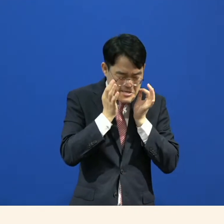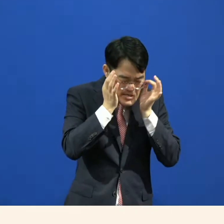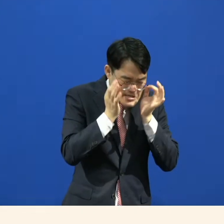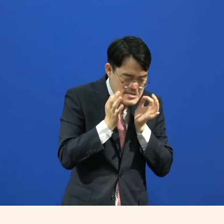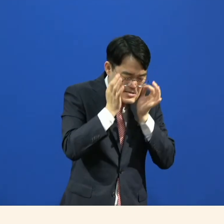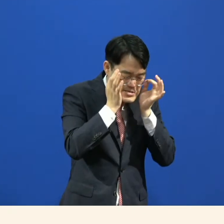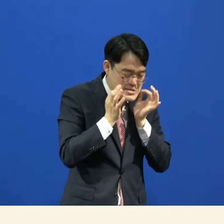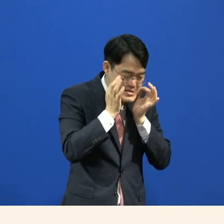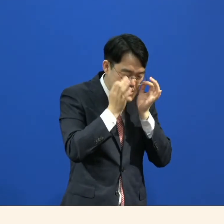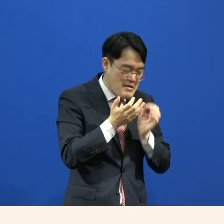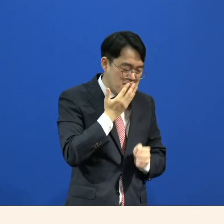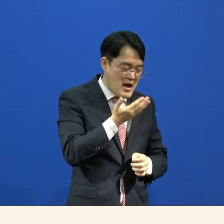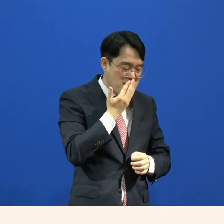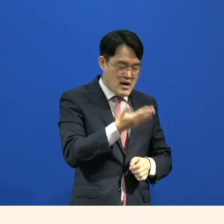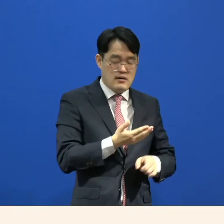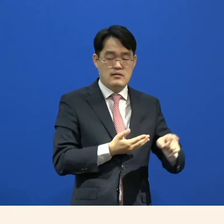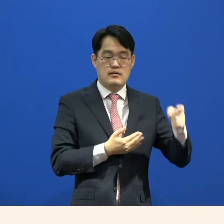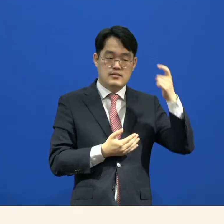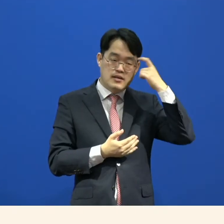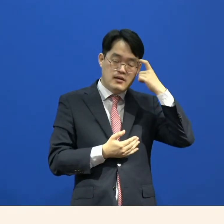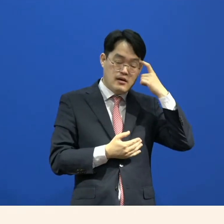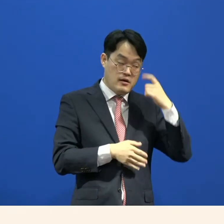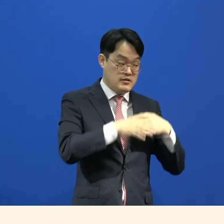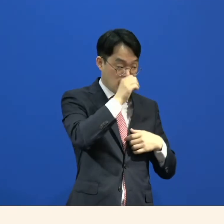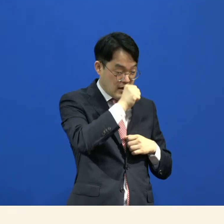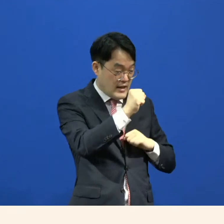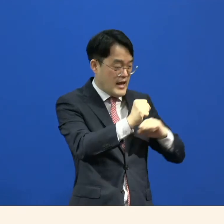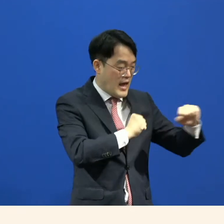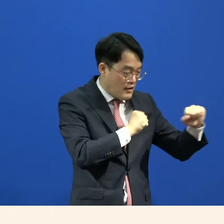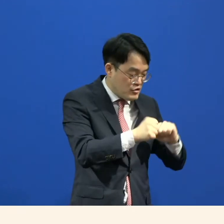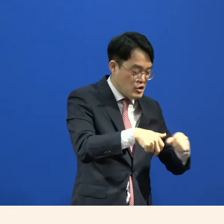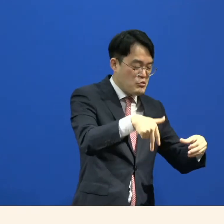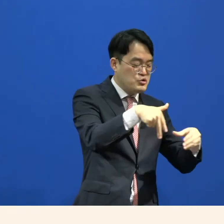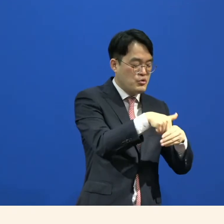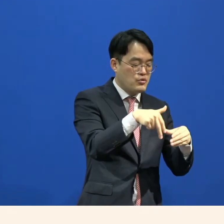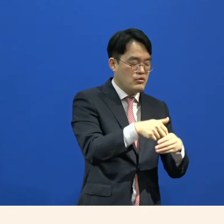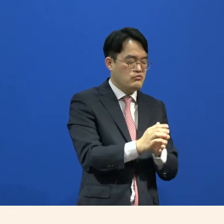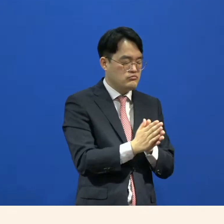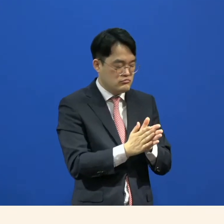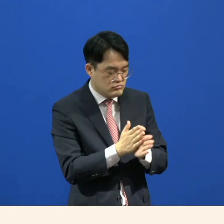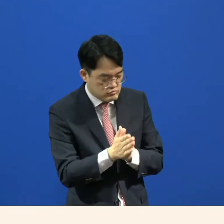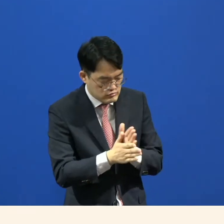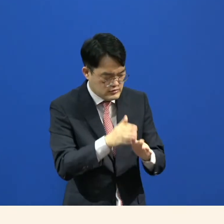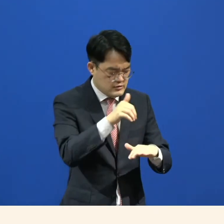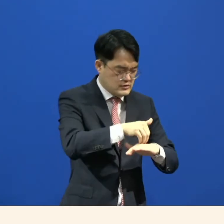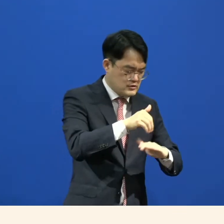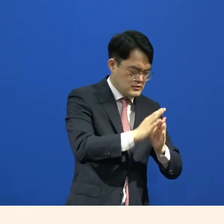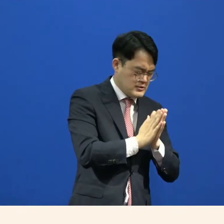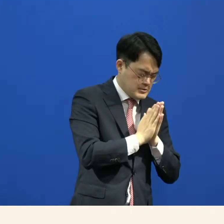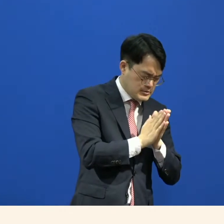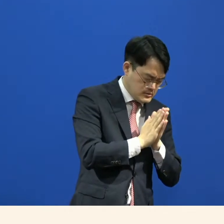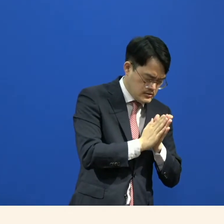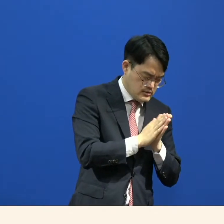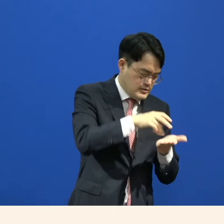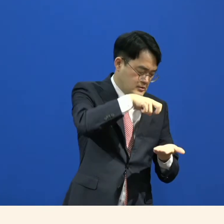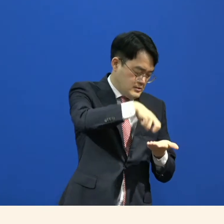거예요. 선한 행위를 하든 종교적인 수행을 하든 자신의 노력에 모든 것을